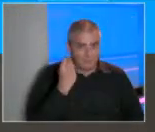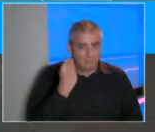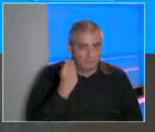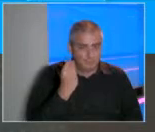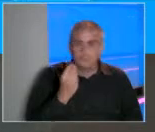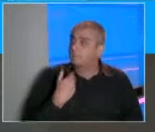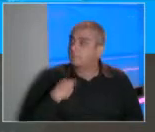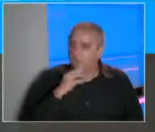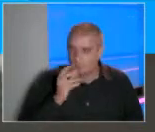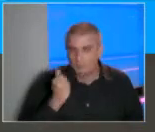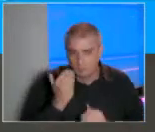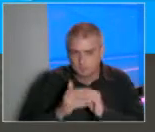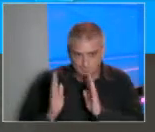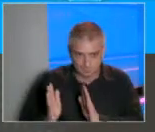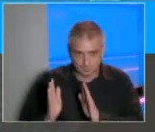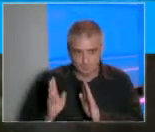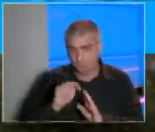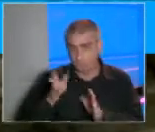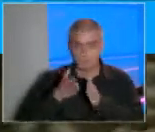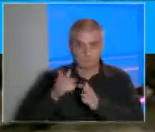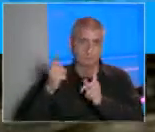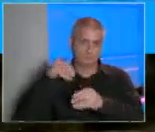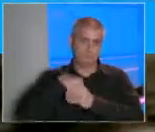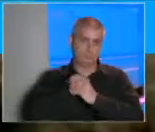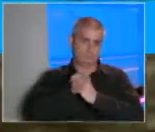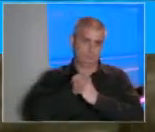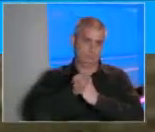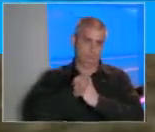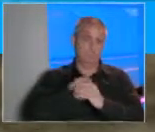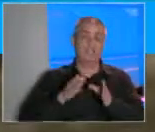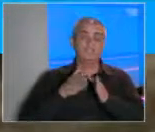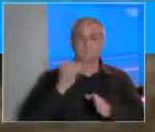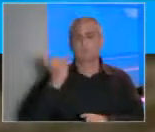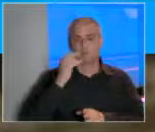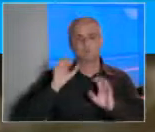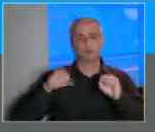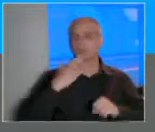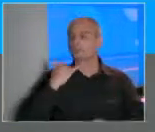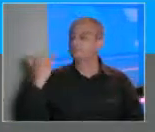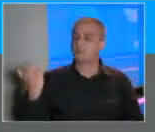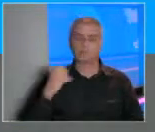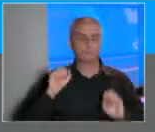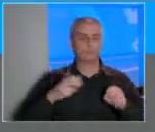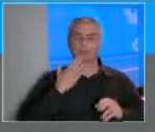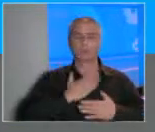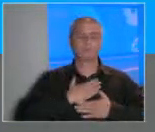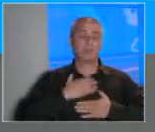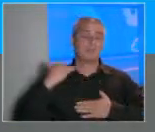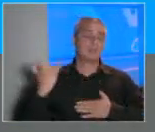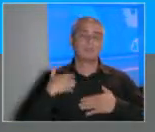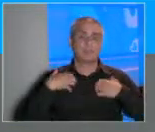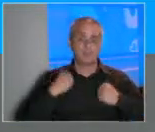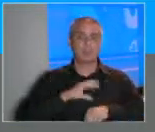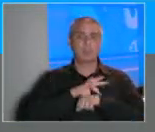הנקודה בעניין. אני אכנס, רק בוא נסיים קודם כל את הנושא של הצירים, כי הוא חלק מההטרדה. הצירים תמיד יהיו בשלטון ישראלי, בשליטה ישראלית,